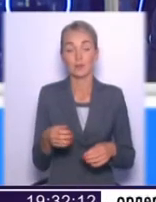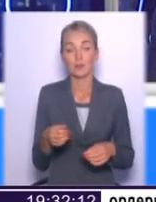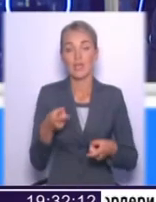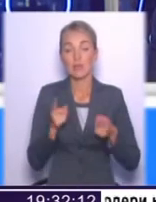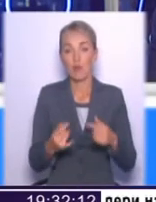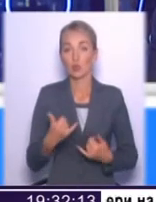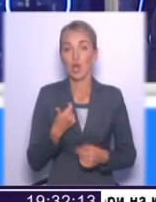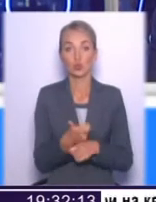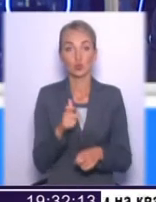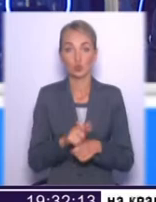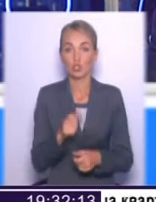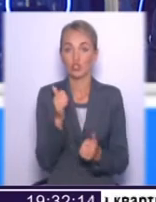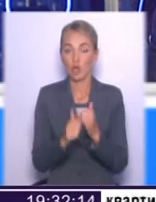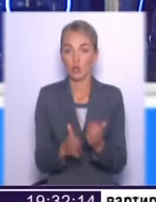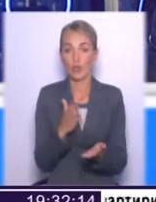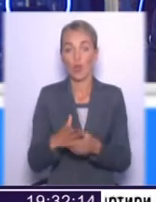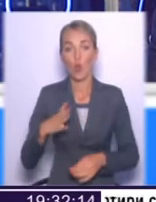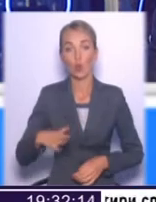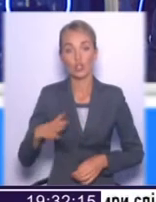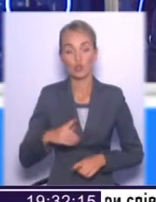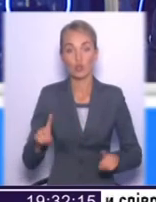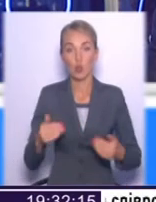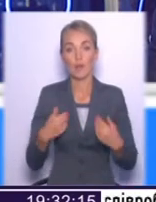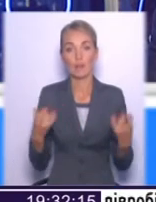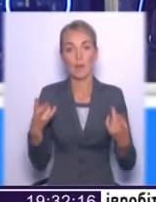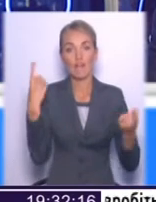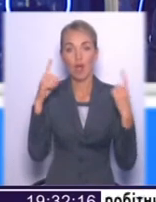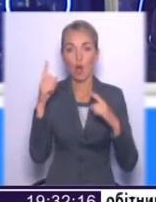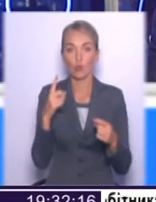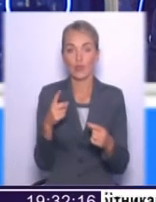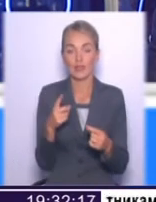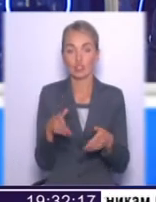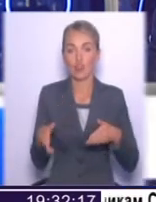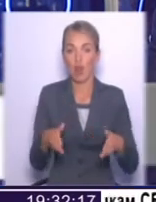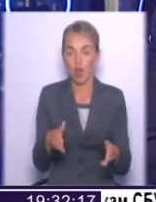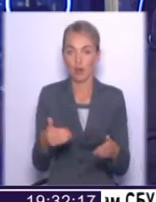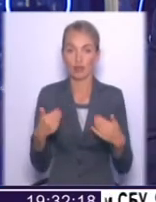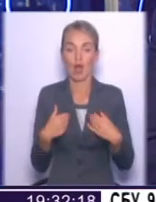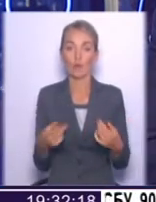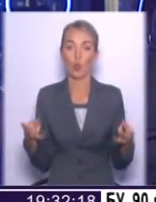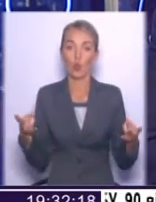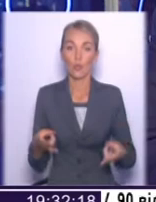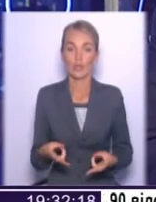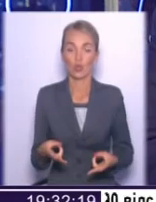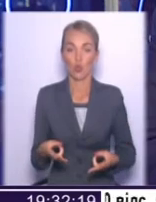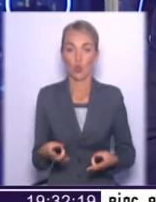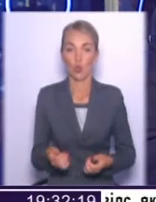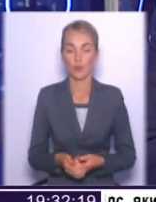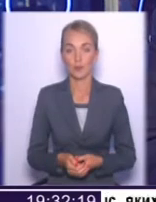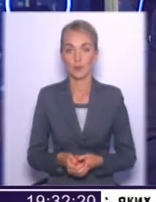у нас дуже часто є очікування, що нам треба вигадувати якийсь власний шлях, нам необхідно